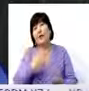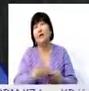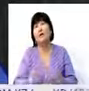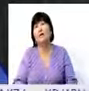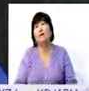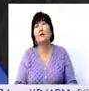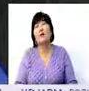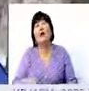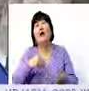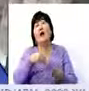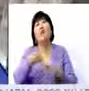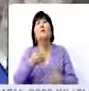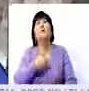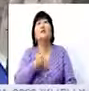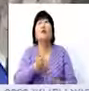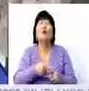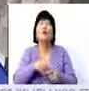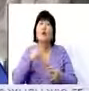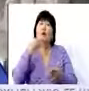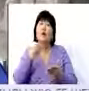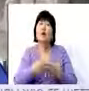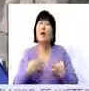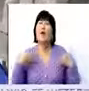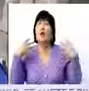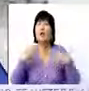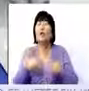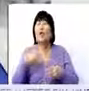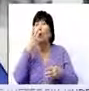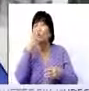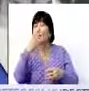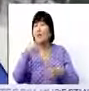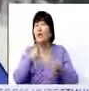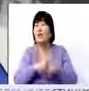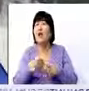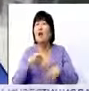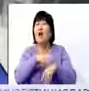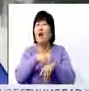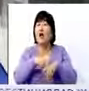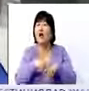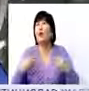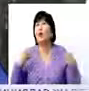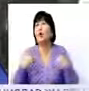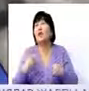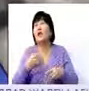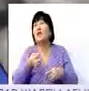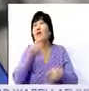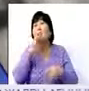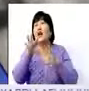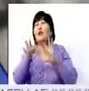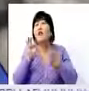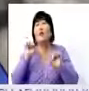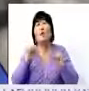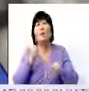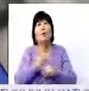енді. Алғымыз келіп. Мұнда бағалы құндыздар, түлкі жағалы тондар мен қарагөл шіктерін киіп көріп, еркін таңдауға мүмкіндік